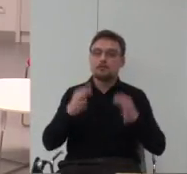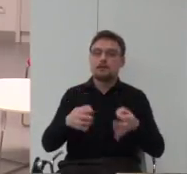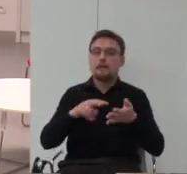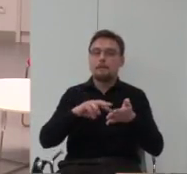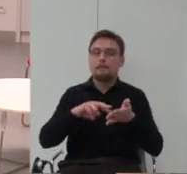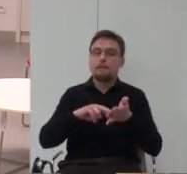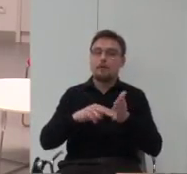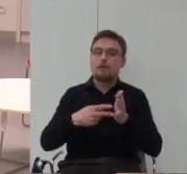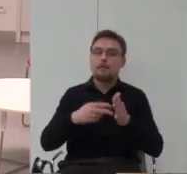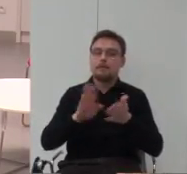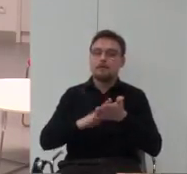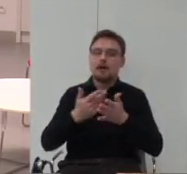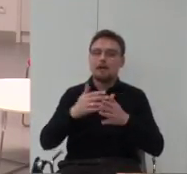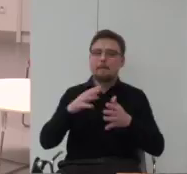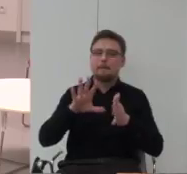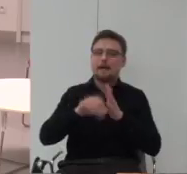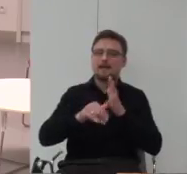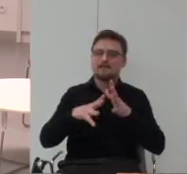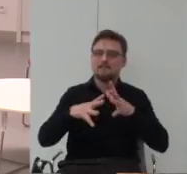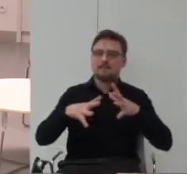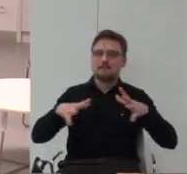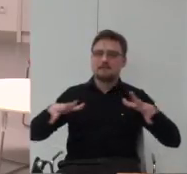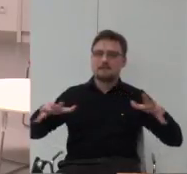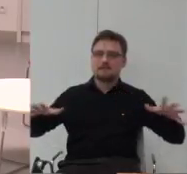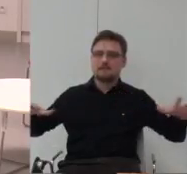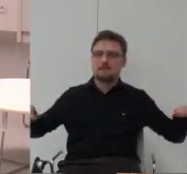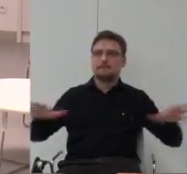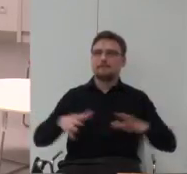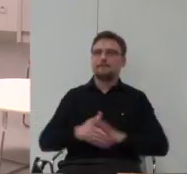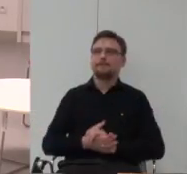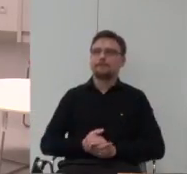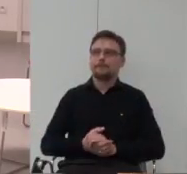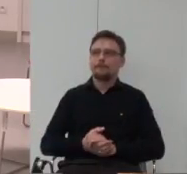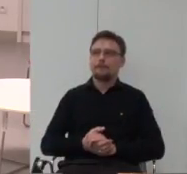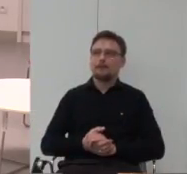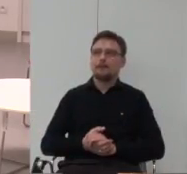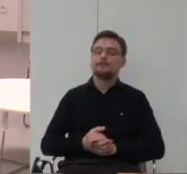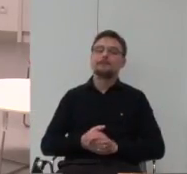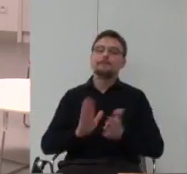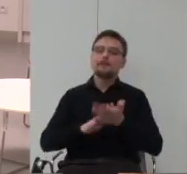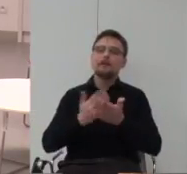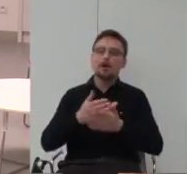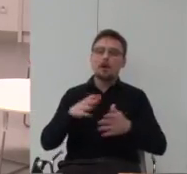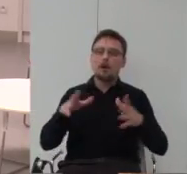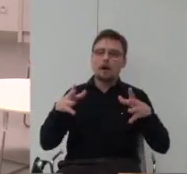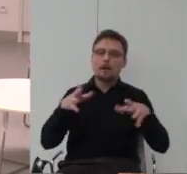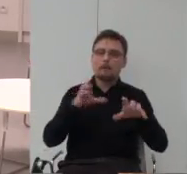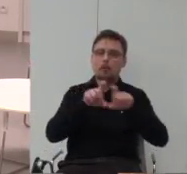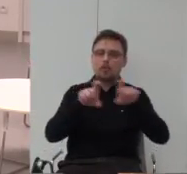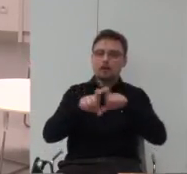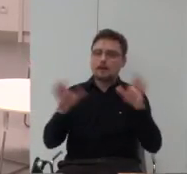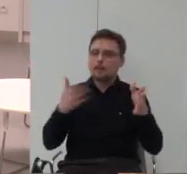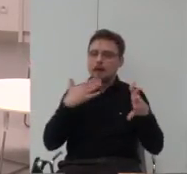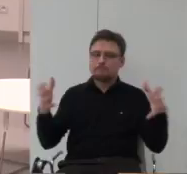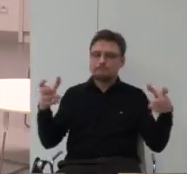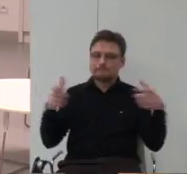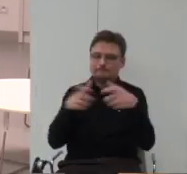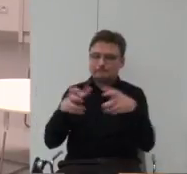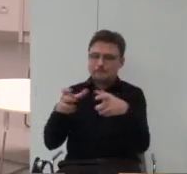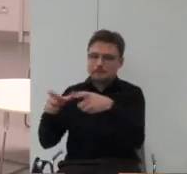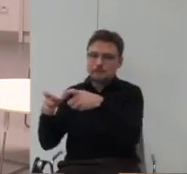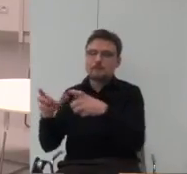optymistycznym, żeby nie powiedzieć przesadzonym. I stąd na przykład do dzisiaj się musimy borykać z takim problemem rozlewania się naszego miasta, kiedy zabudowa, która